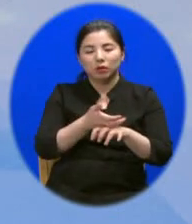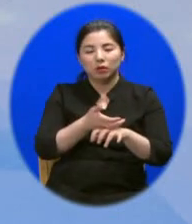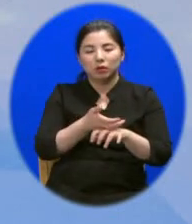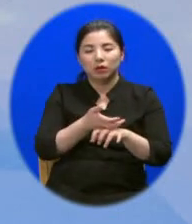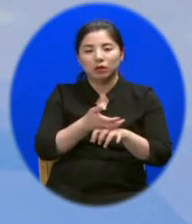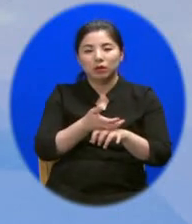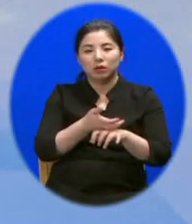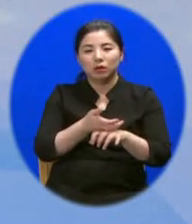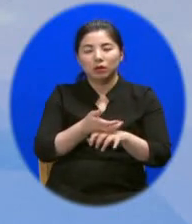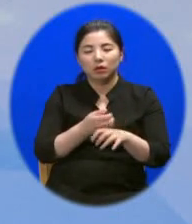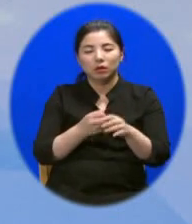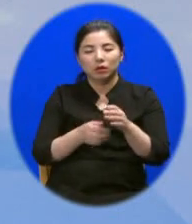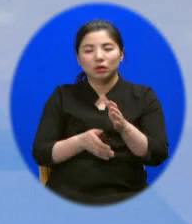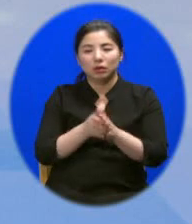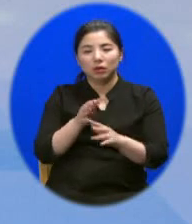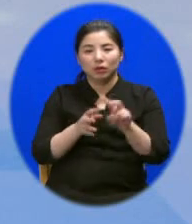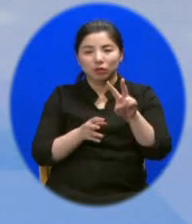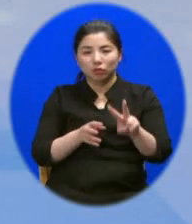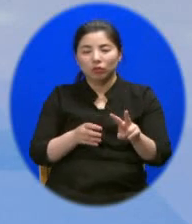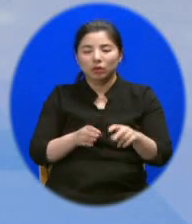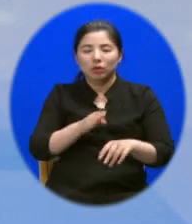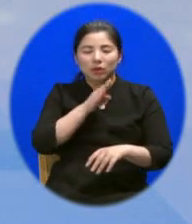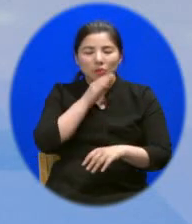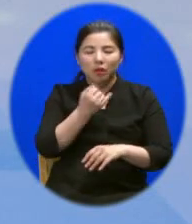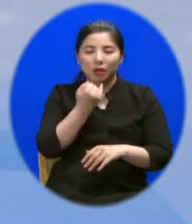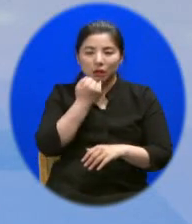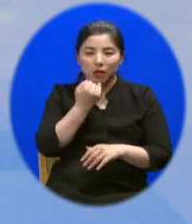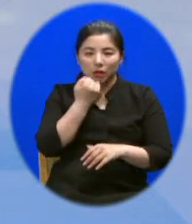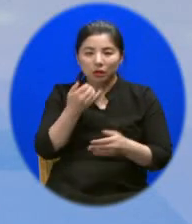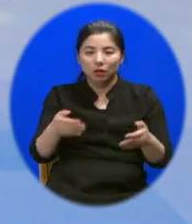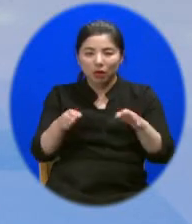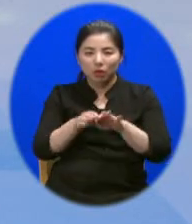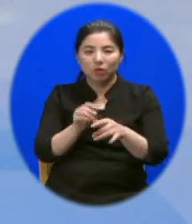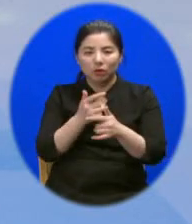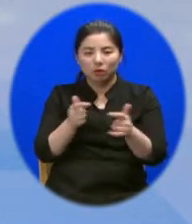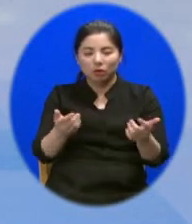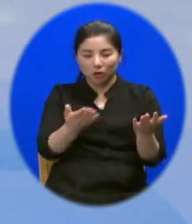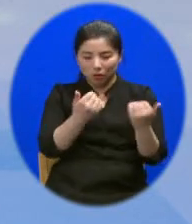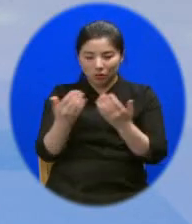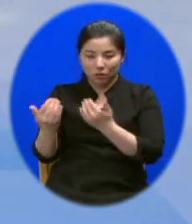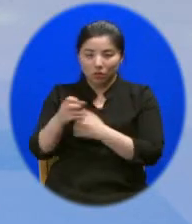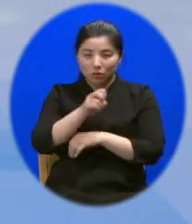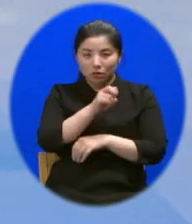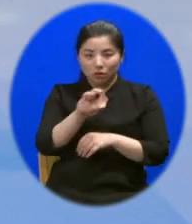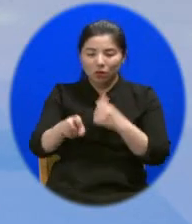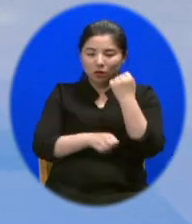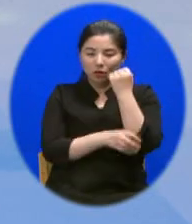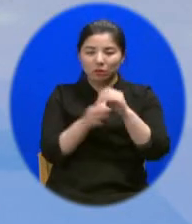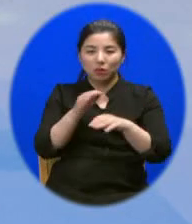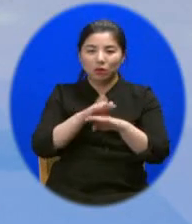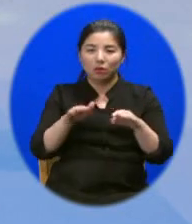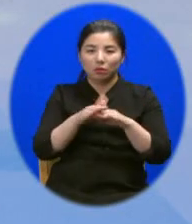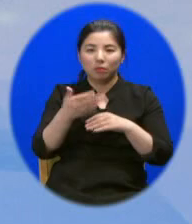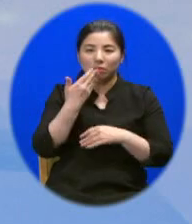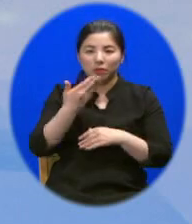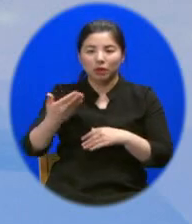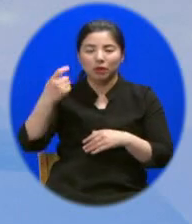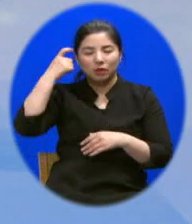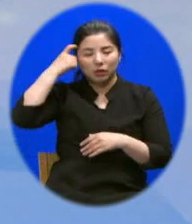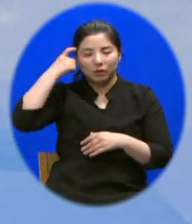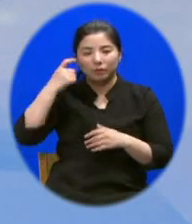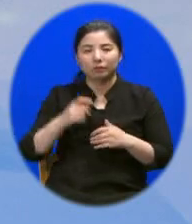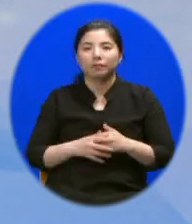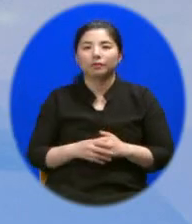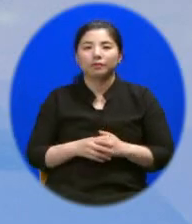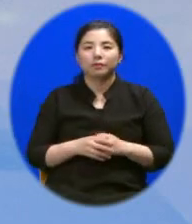시즌 투 정말 괜찮은 기관을 자신이 취해야 많이 근본적인 해결 되지 않을까라는 생각을 합니다